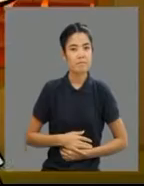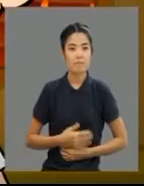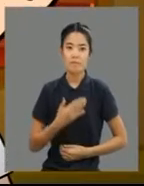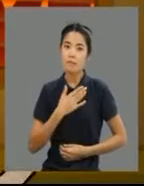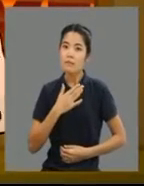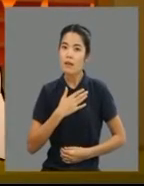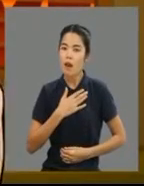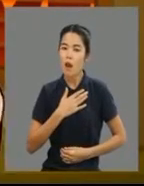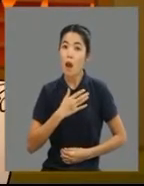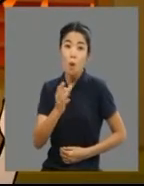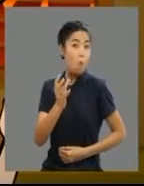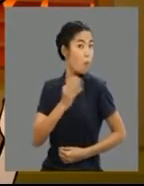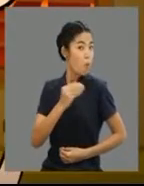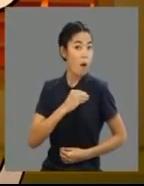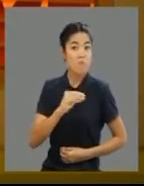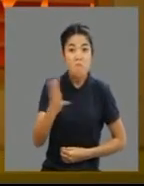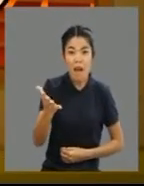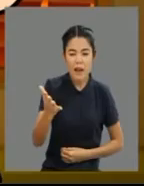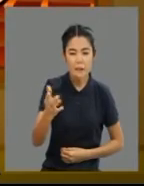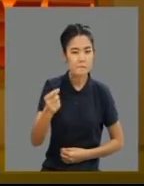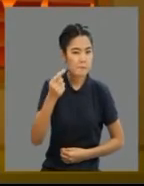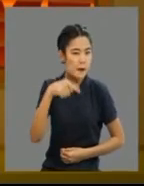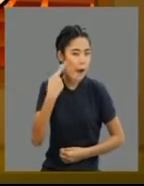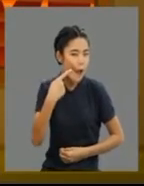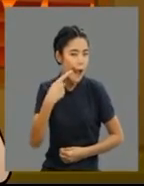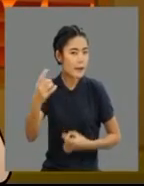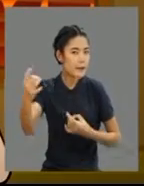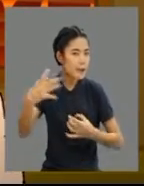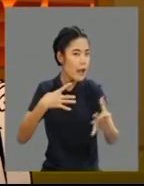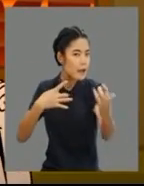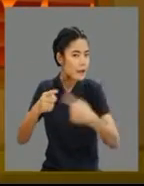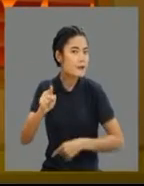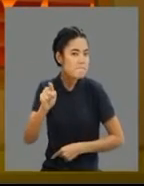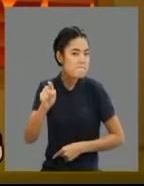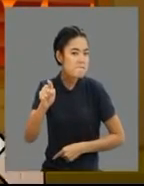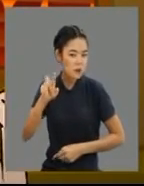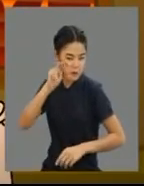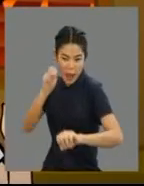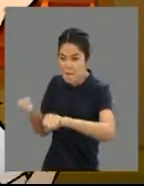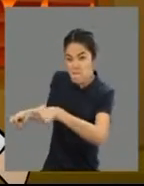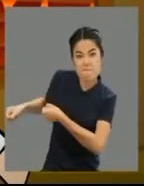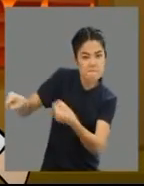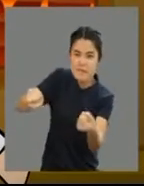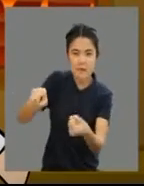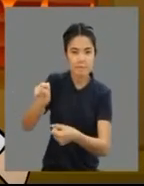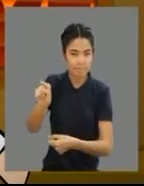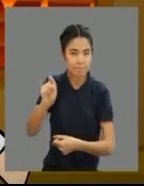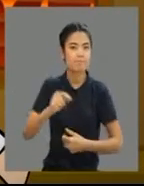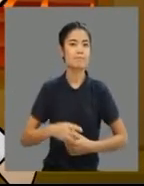า ฉันไม่กลัวหรอกอย่าให้รู้นะว่าใครเป็นคนแกล้งไม่งั้นโดนน้ำถูพื้นสาดแ